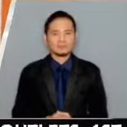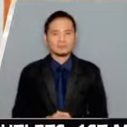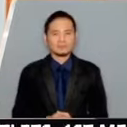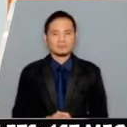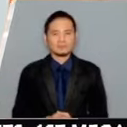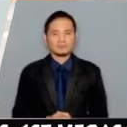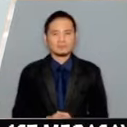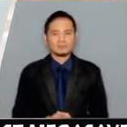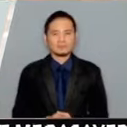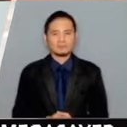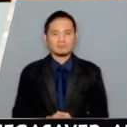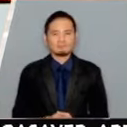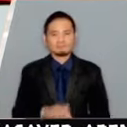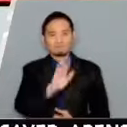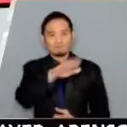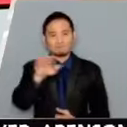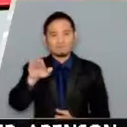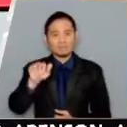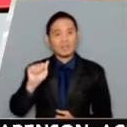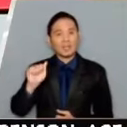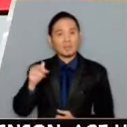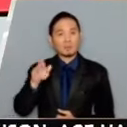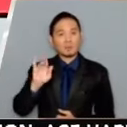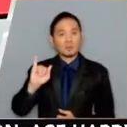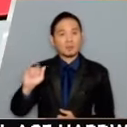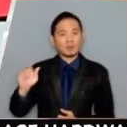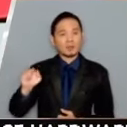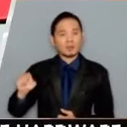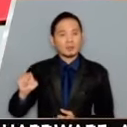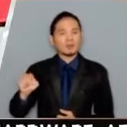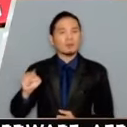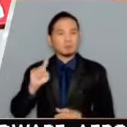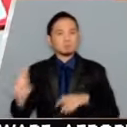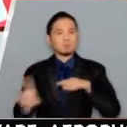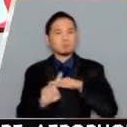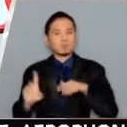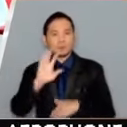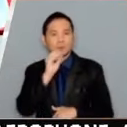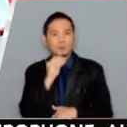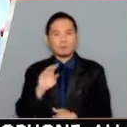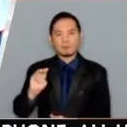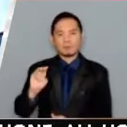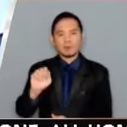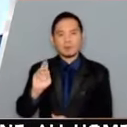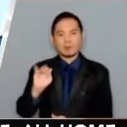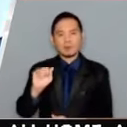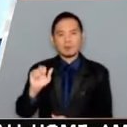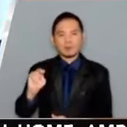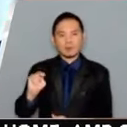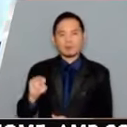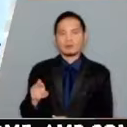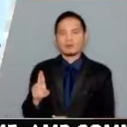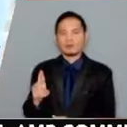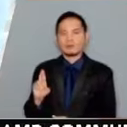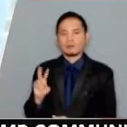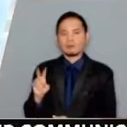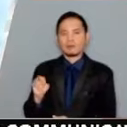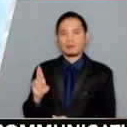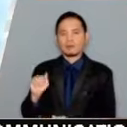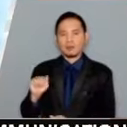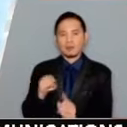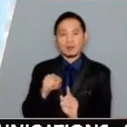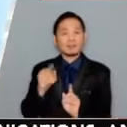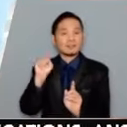This April na ang comeback ni Kapuso Primetime Queen Marian Rivera sa GMA Prime sa seryeng My Guardian